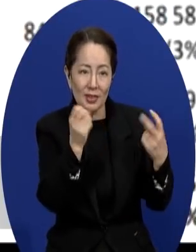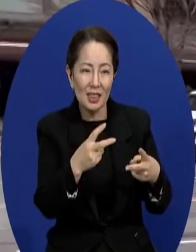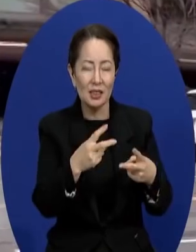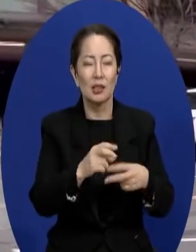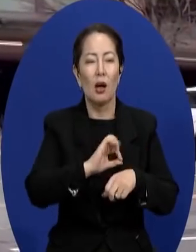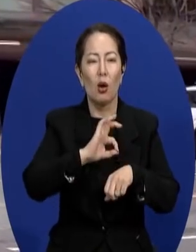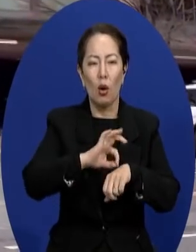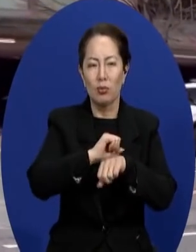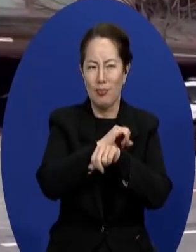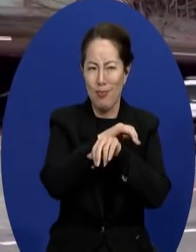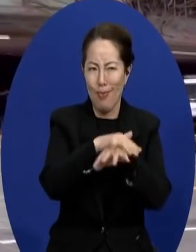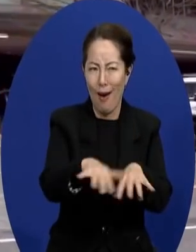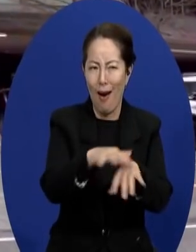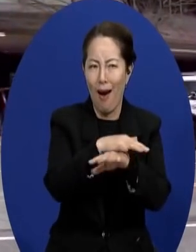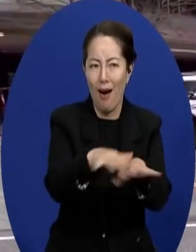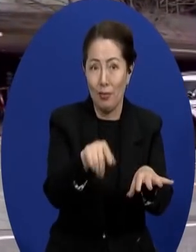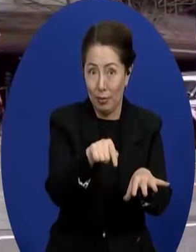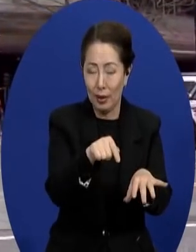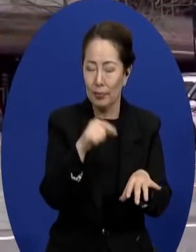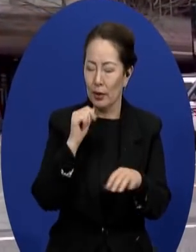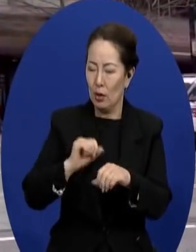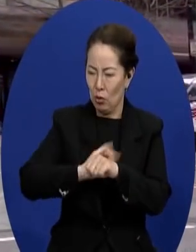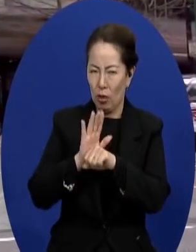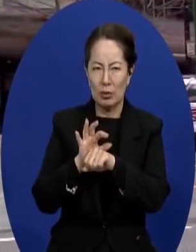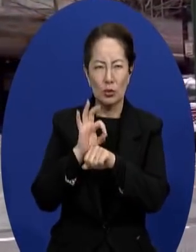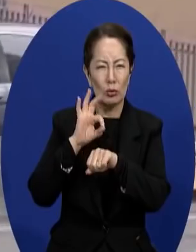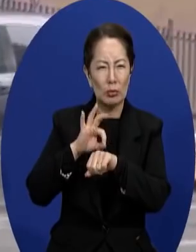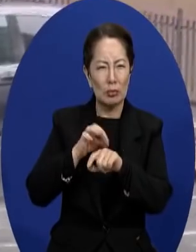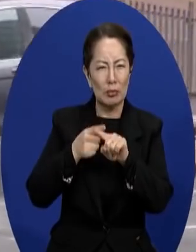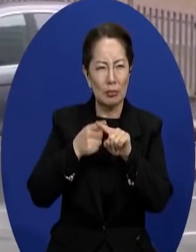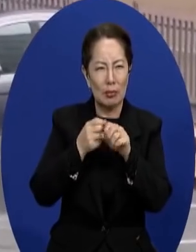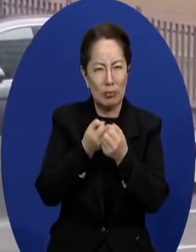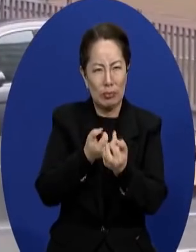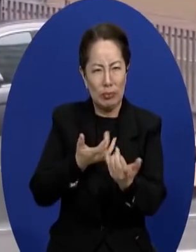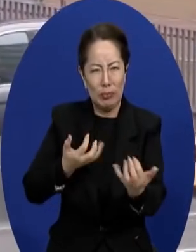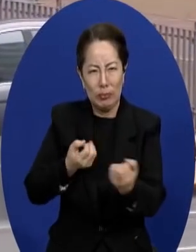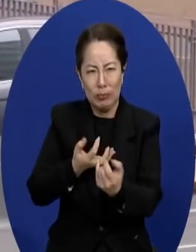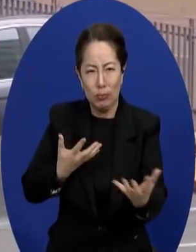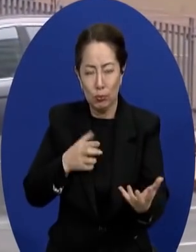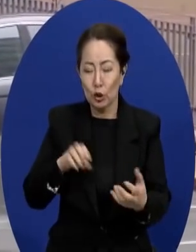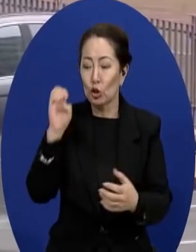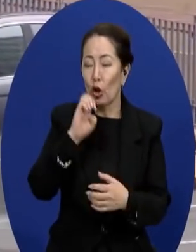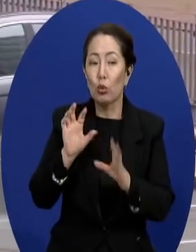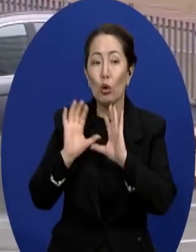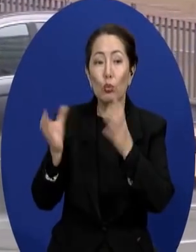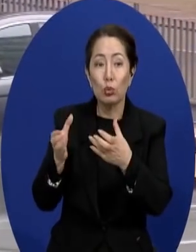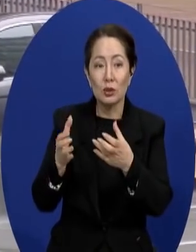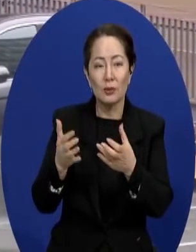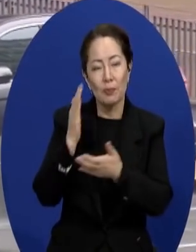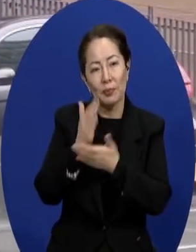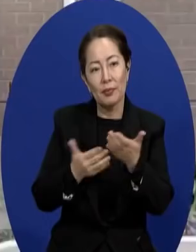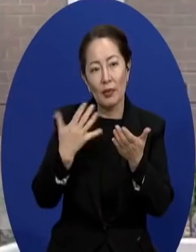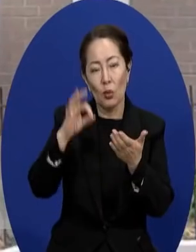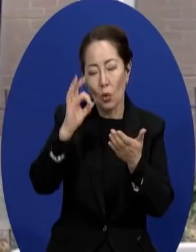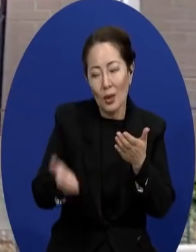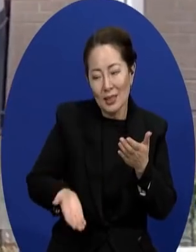бүртгэгдсэн байна. Хэрвээ халдвар одоо цаашид энэ ирчээрээд тархсаар байвал ирэх сар хагасын хугацаанд Европын нийт одоо хүн амын талаас илүү хувь нь халдвар